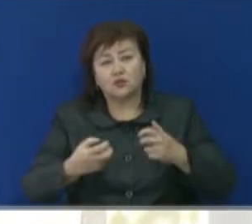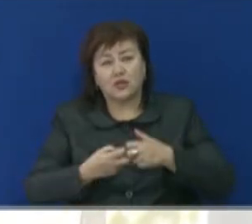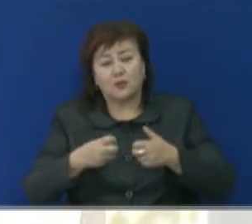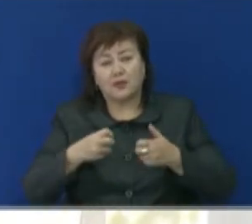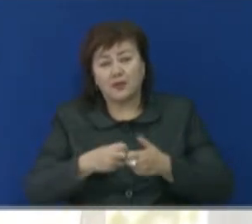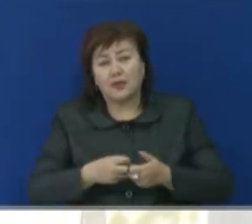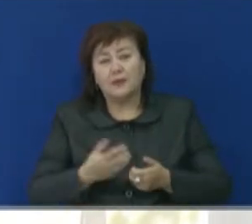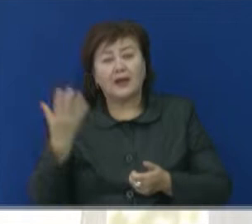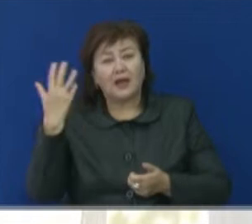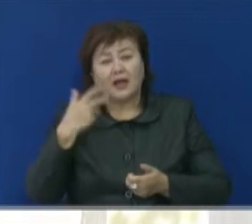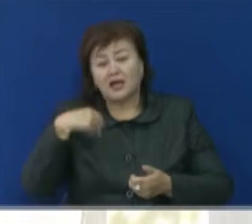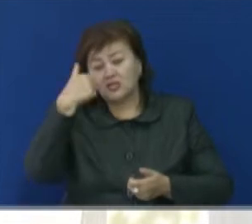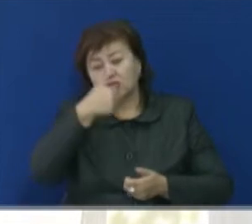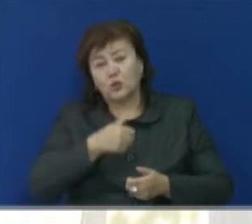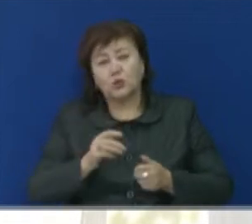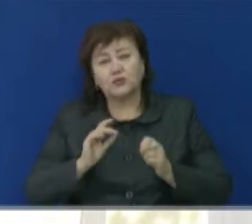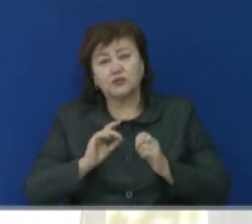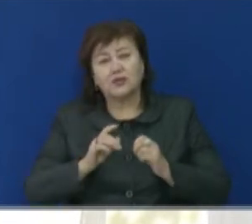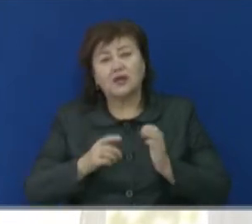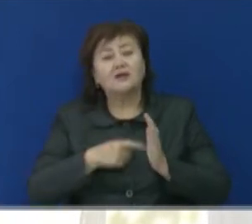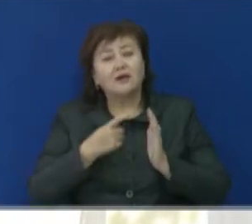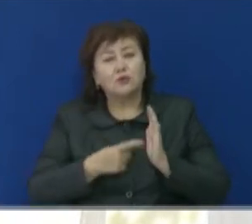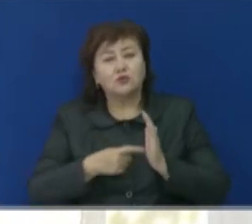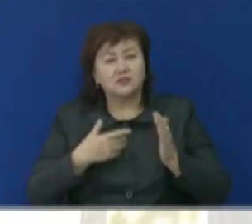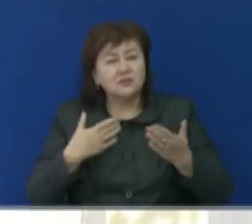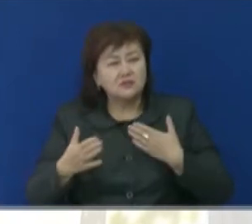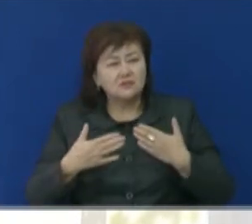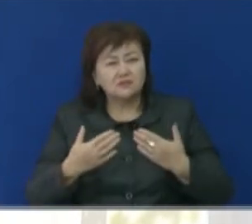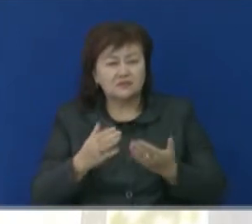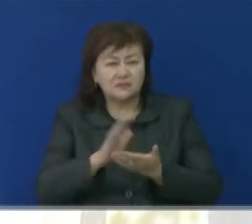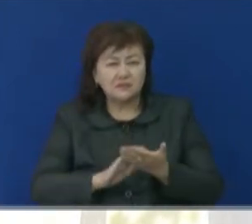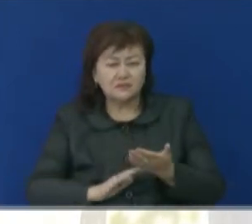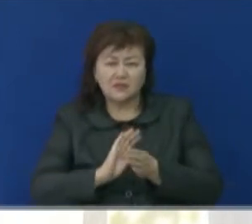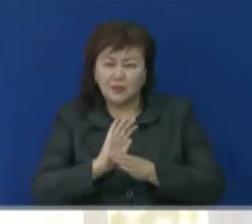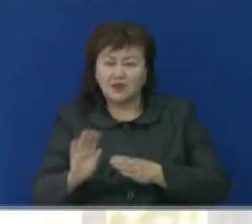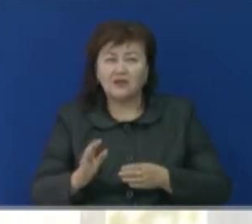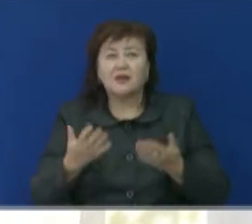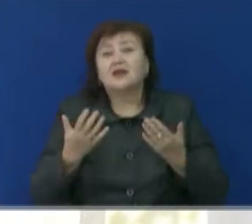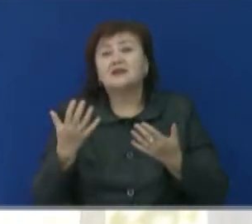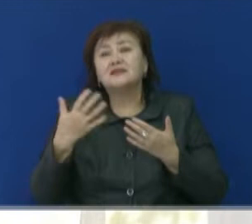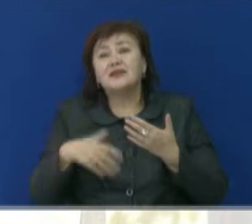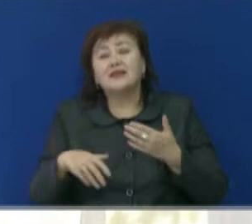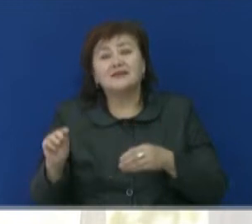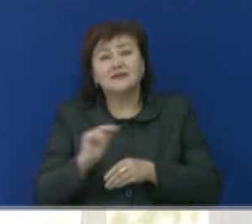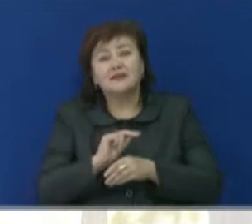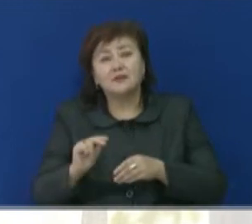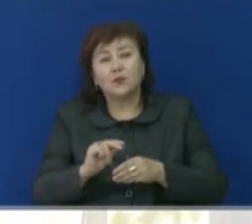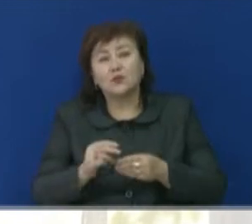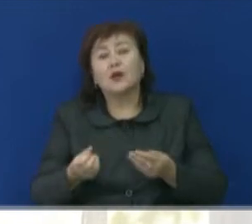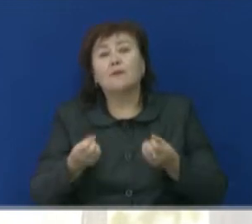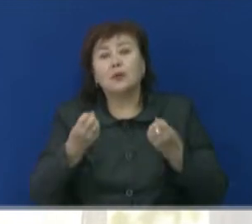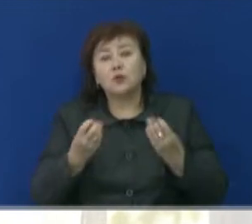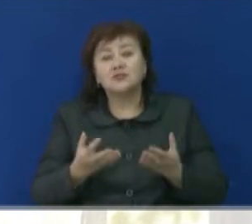сайын айтып келеміз. Жылда шешімін таппайды. Сондықтан біз депутаттардың алдында да жолдарды орташа жөндеу жұмыстарын жүргізсін деген мәселе